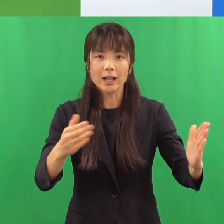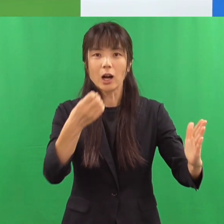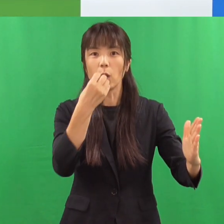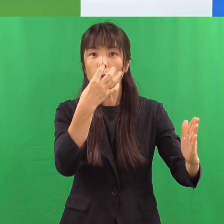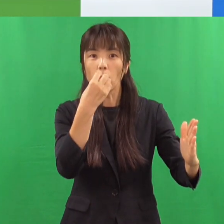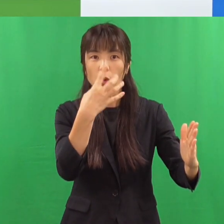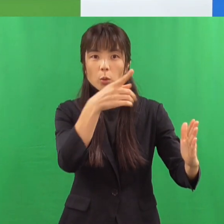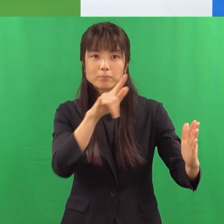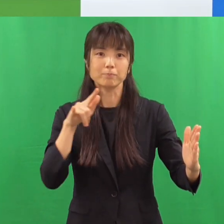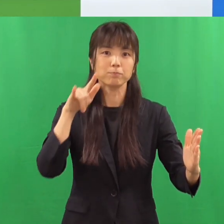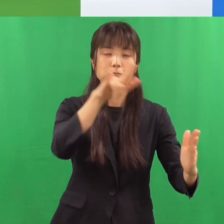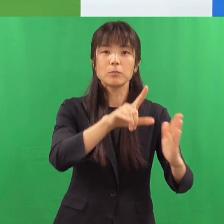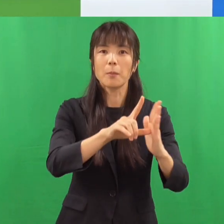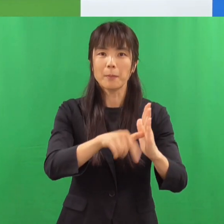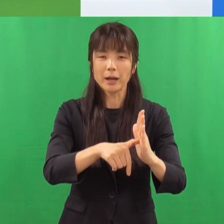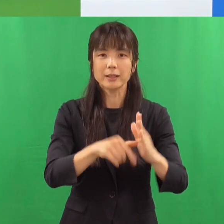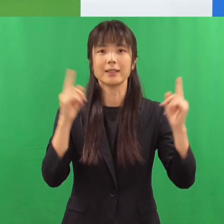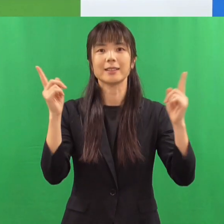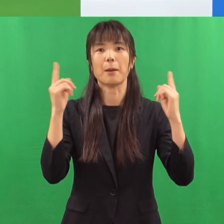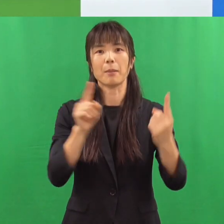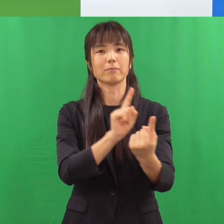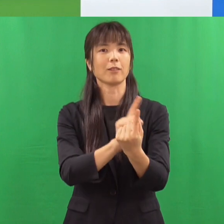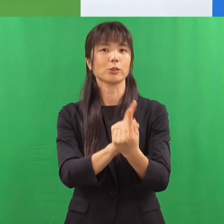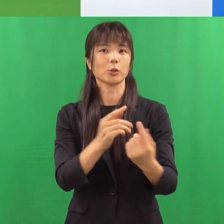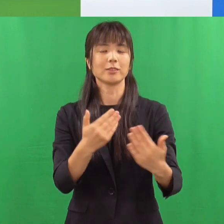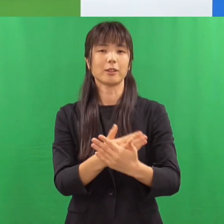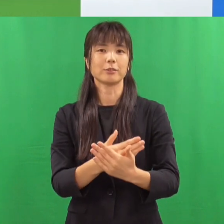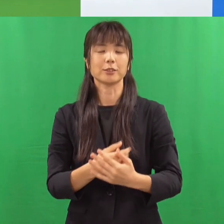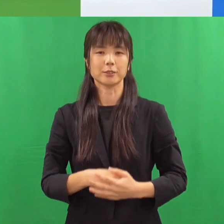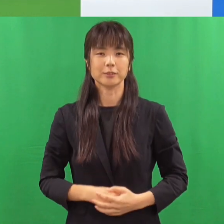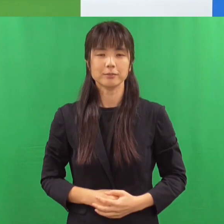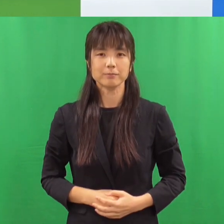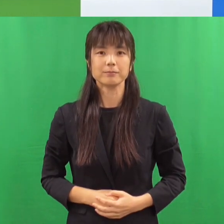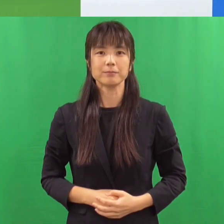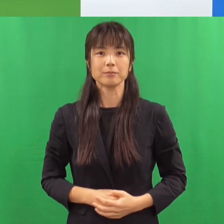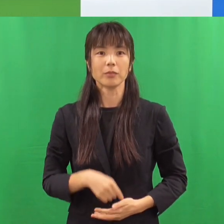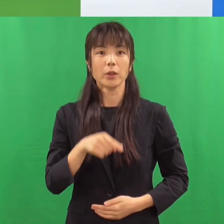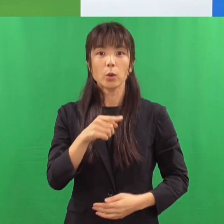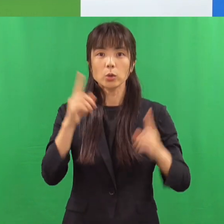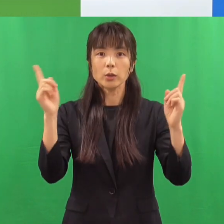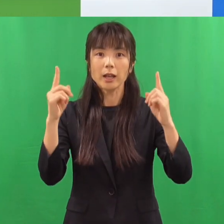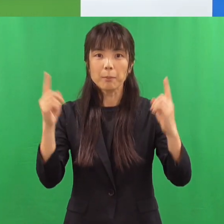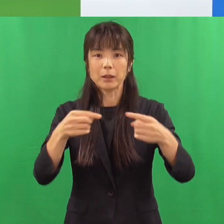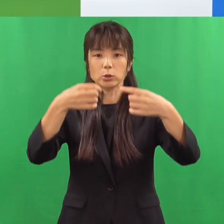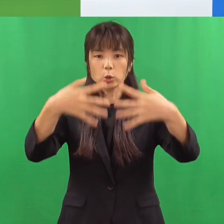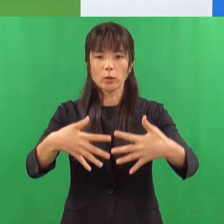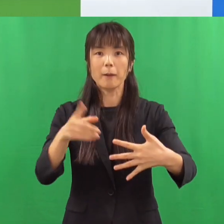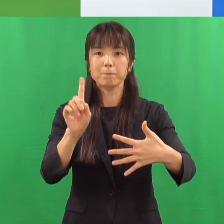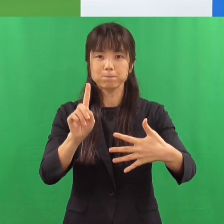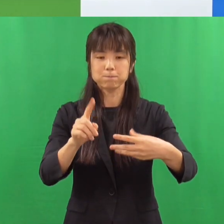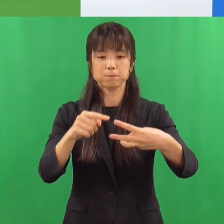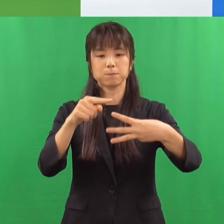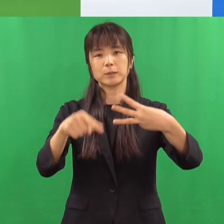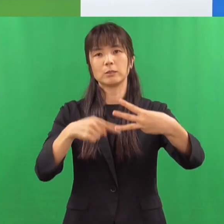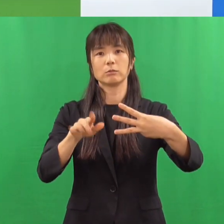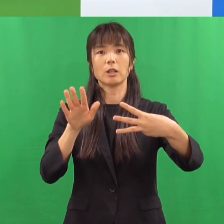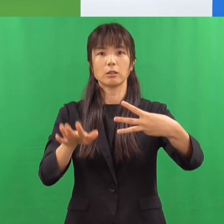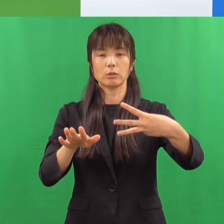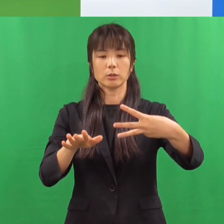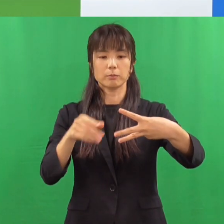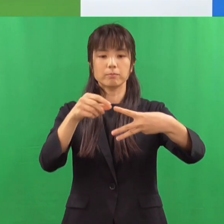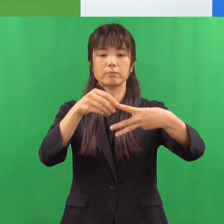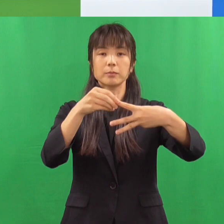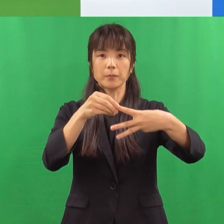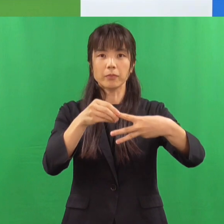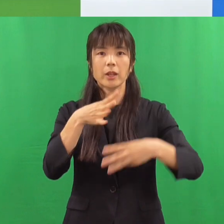キャッシュバックを実施いたします。香港線キャンペーンの対象は同じく30歳未満の方で、 令和7年2